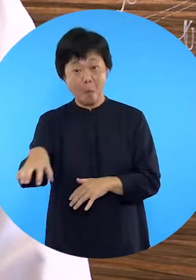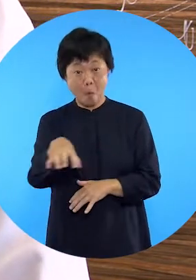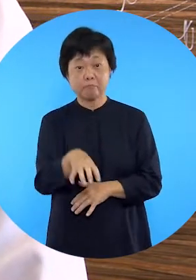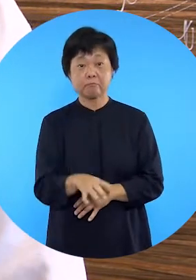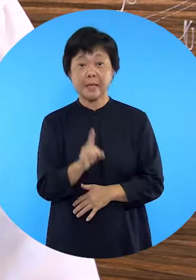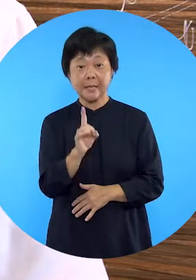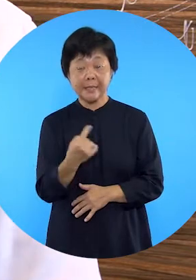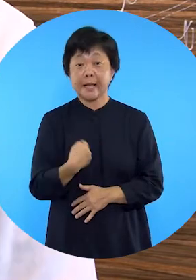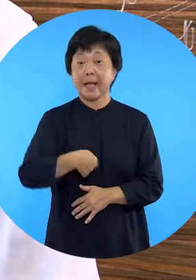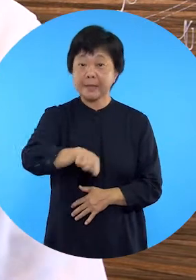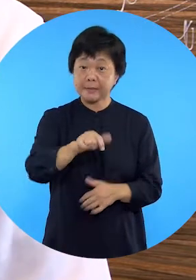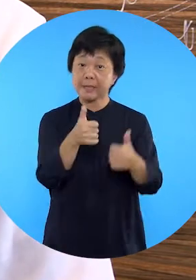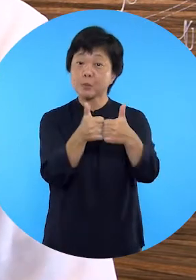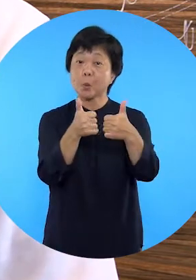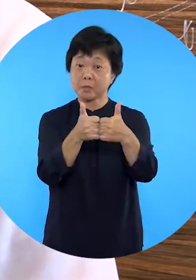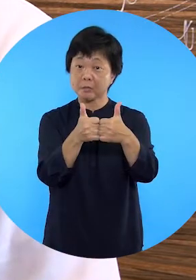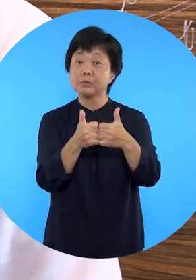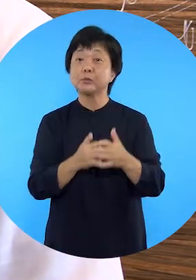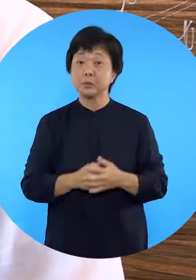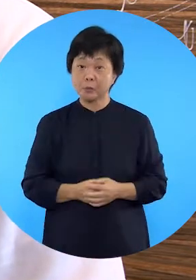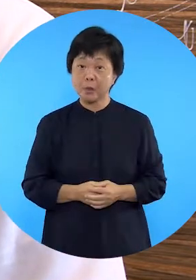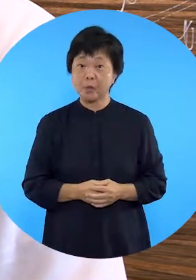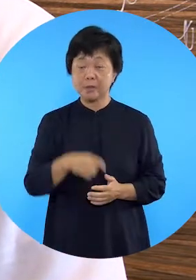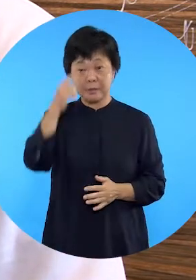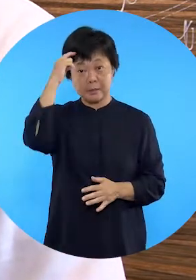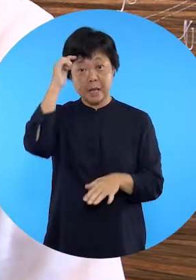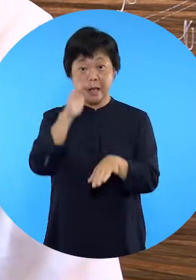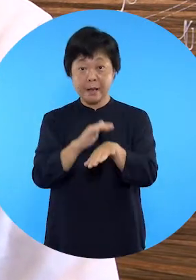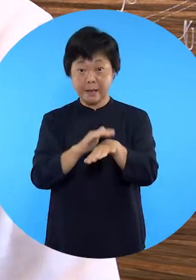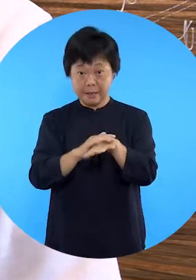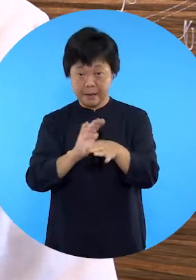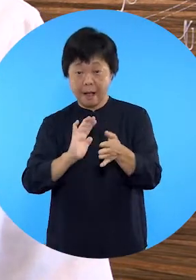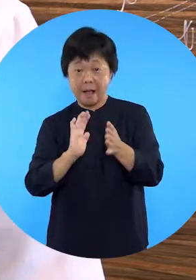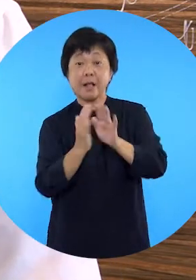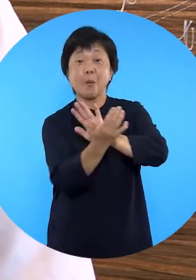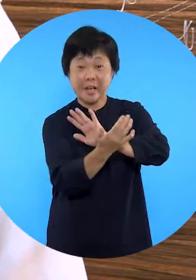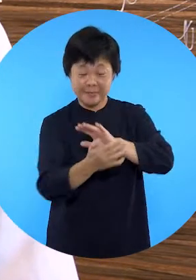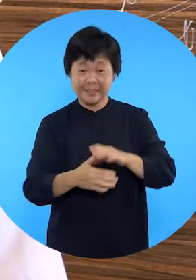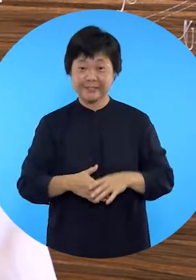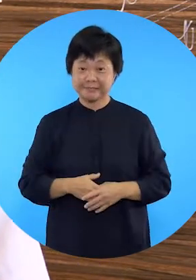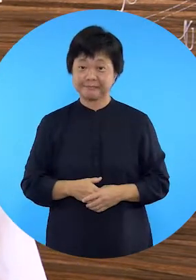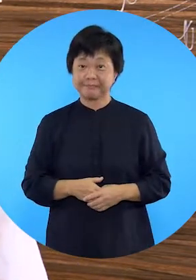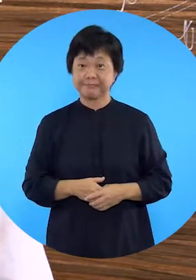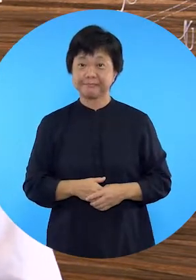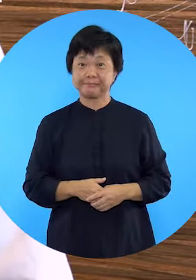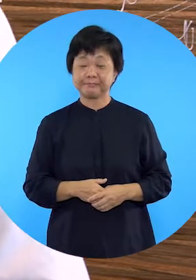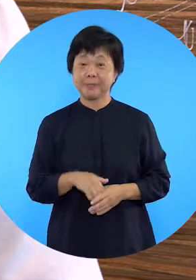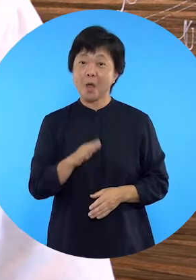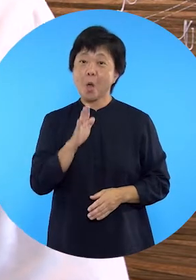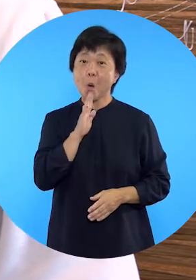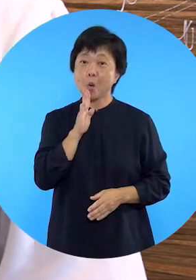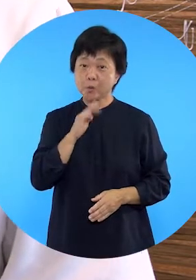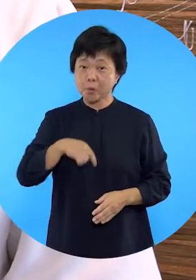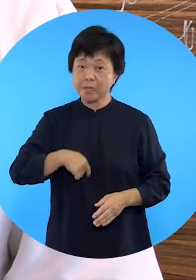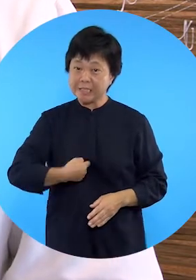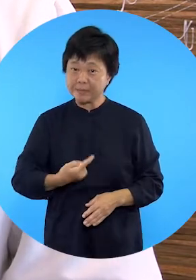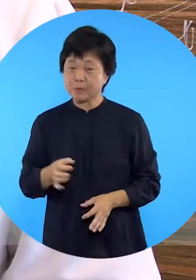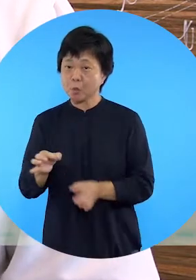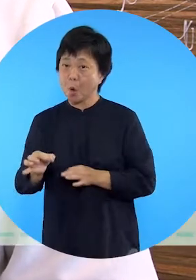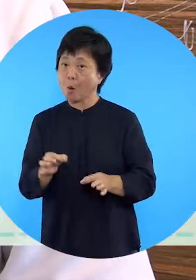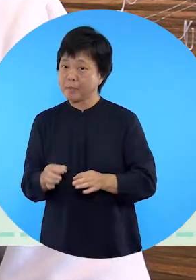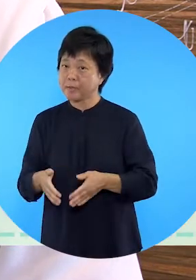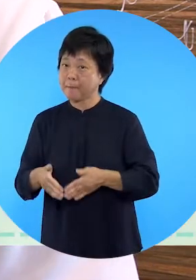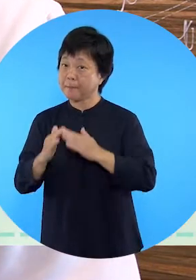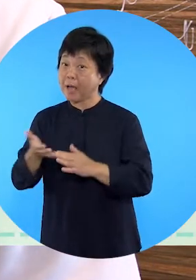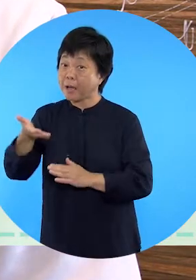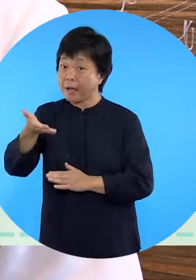方も、ちょっと一回行ってみると、ちょっと考え方変わってくるんじゃないかなと。本当に独立